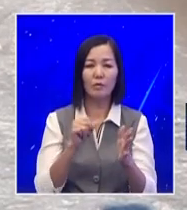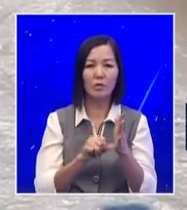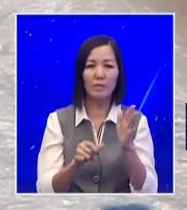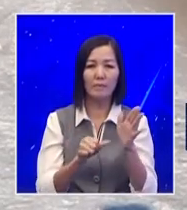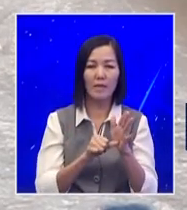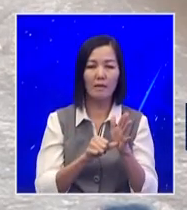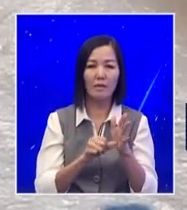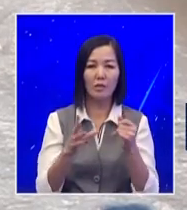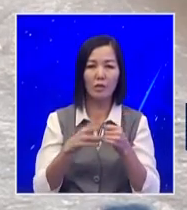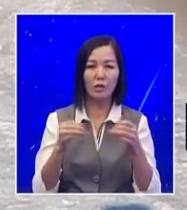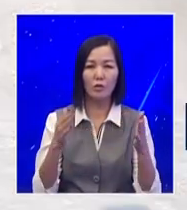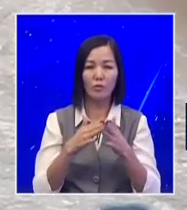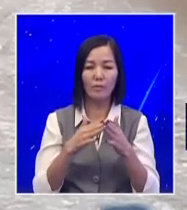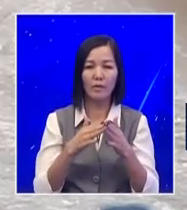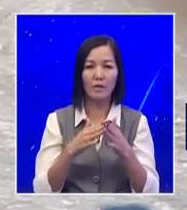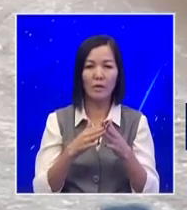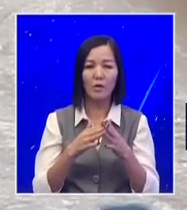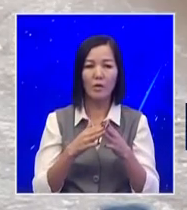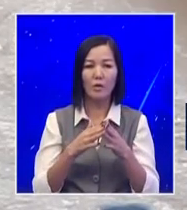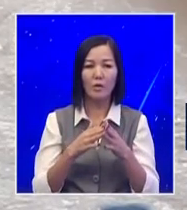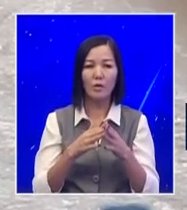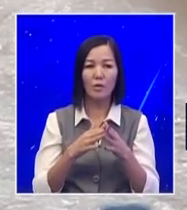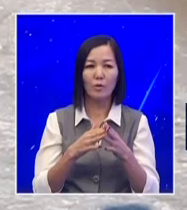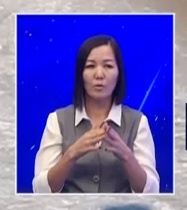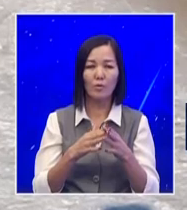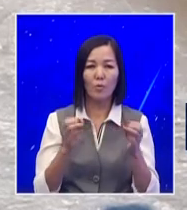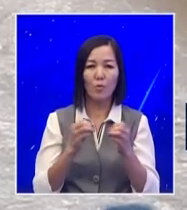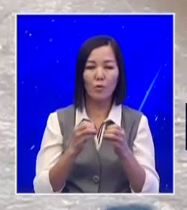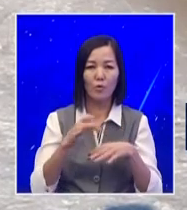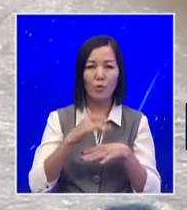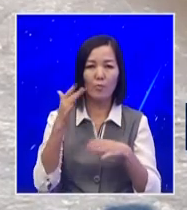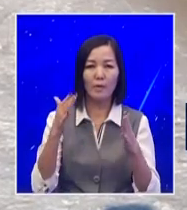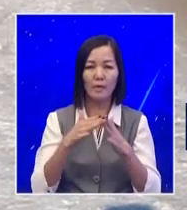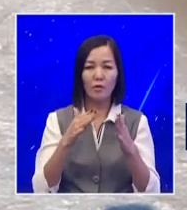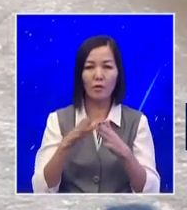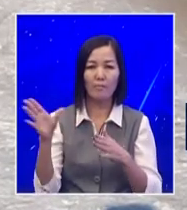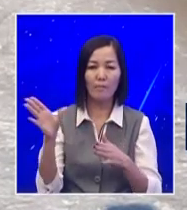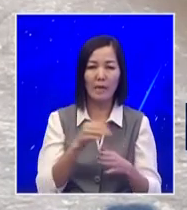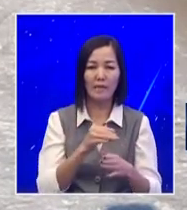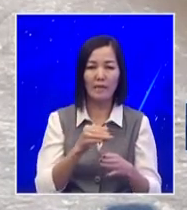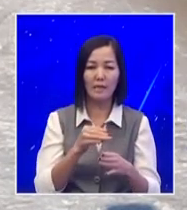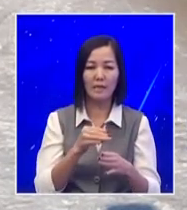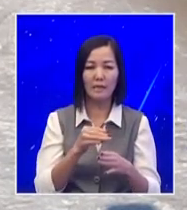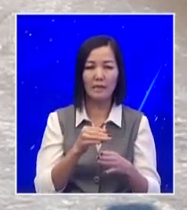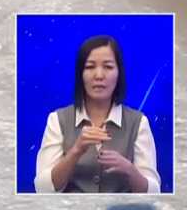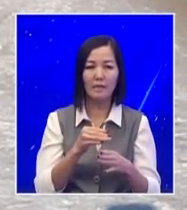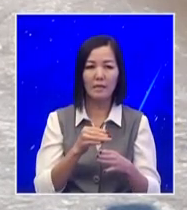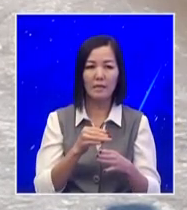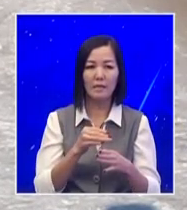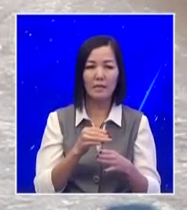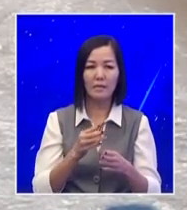6566 тұрғын үй бар. Оның ішінде 10 көп пәтерлі тұрғын үй. Аталған тұрғын үйлердің барлығы дерлік